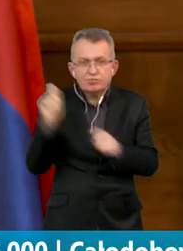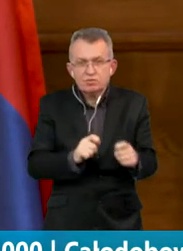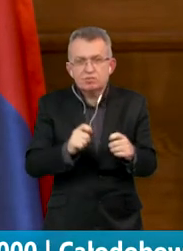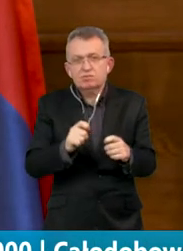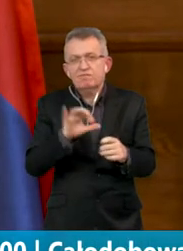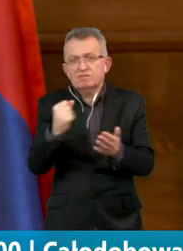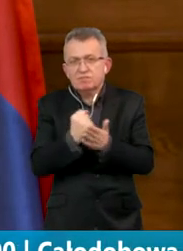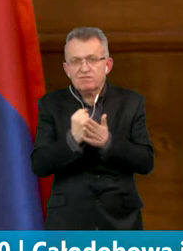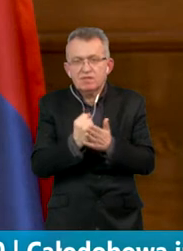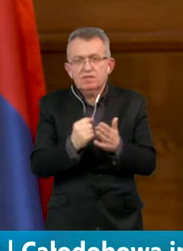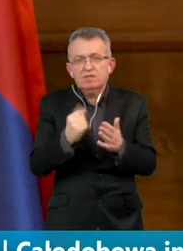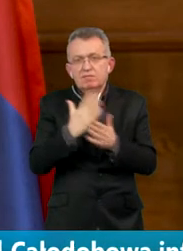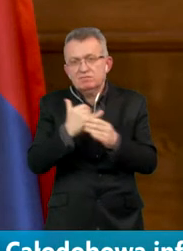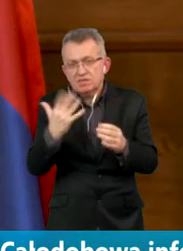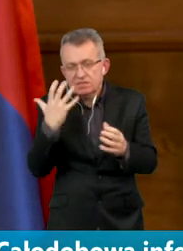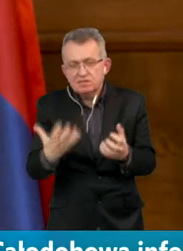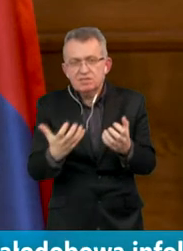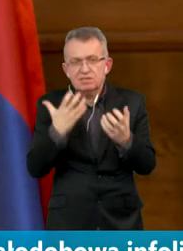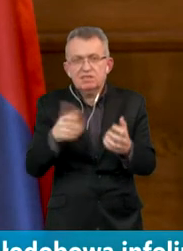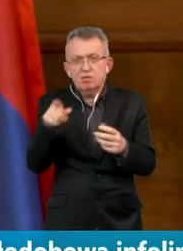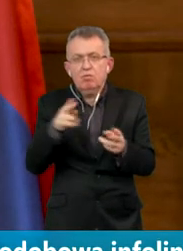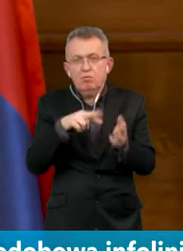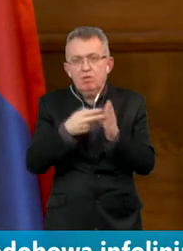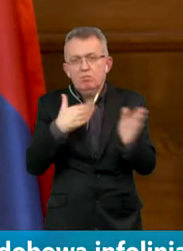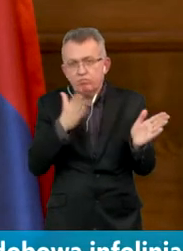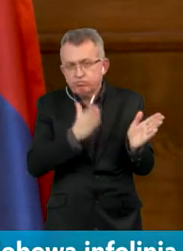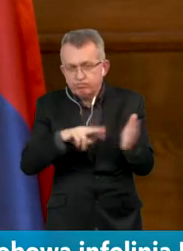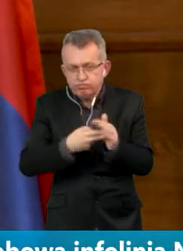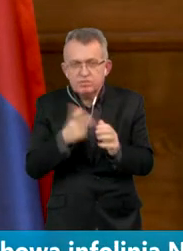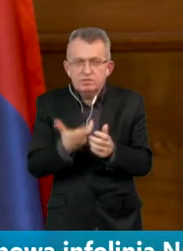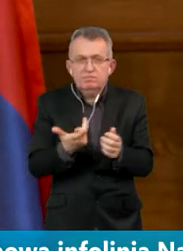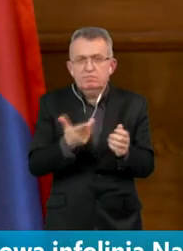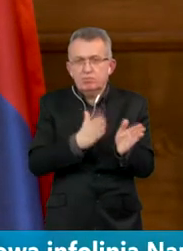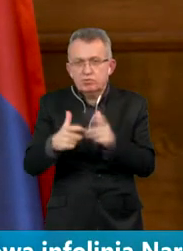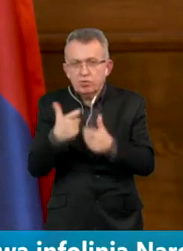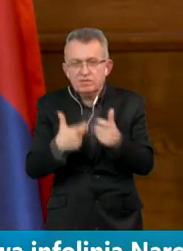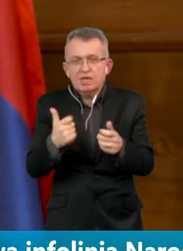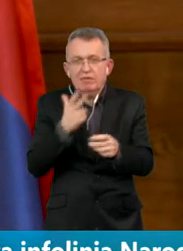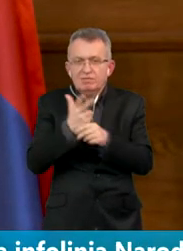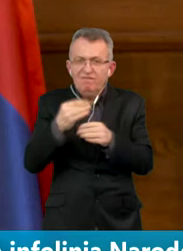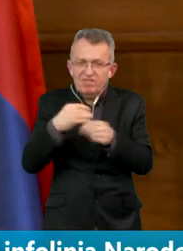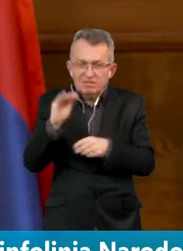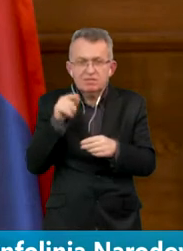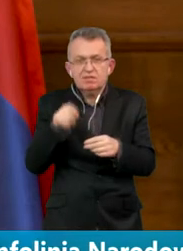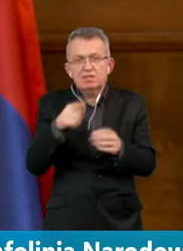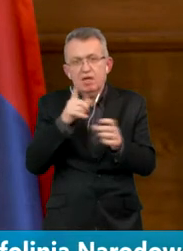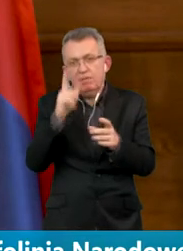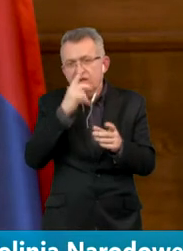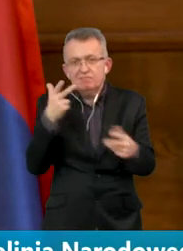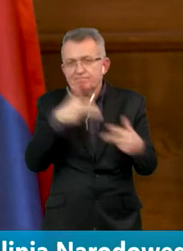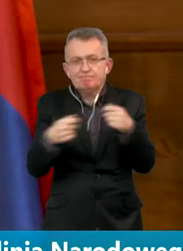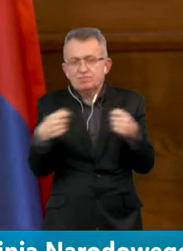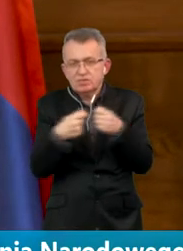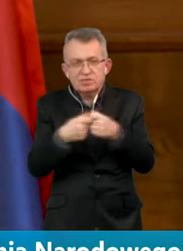różnych sprawach, więc chcemy tą przestrzeń uporządkować, aby tych samochodów mogło tam parkować więcej, z drugiej strony, żeby nie zastawiały